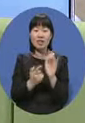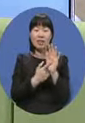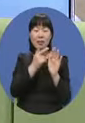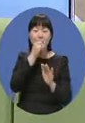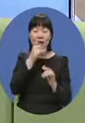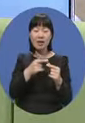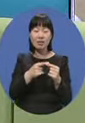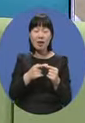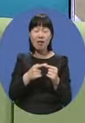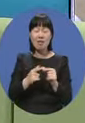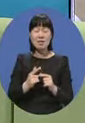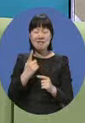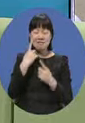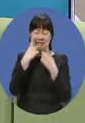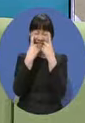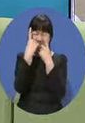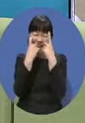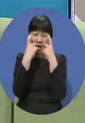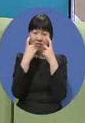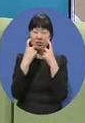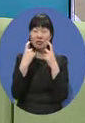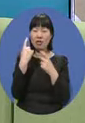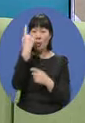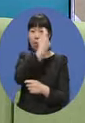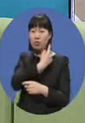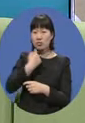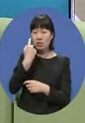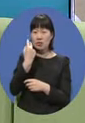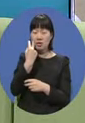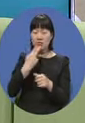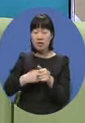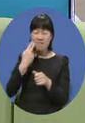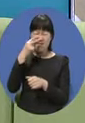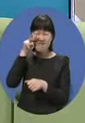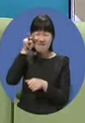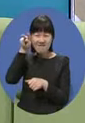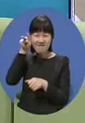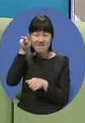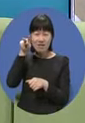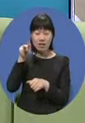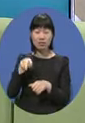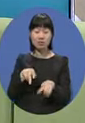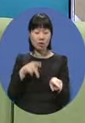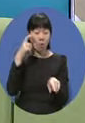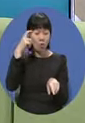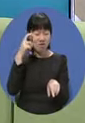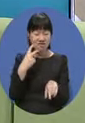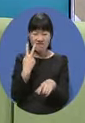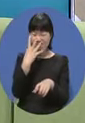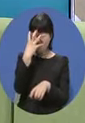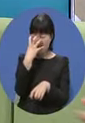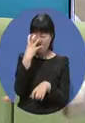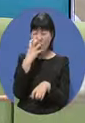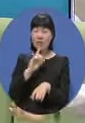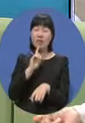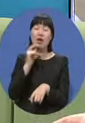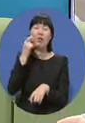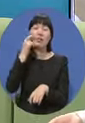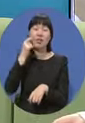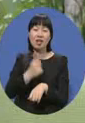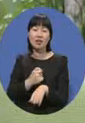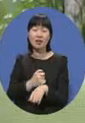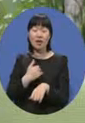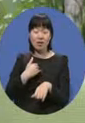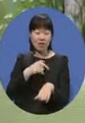1번 잔뜩 환한 얼굴로 선생님을 히 쳐다본다 너 왜 그랬어 그래도 말도 못하고 아니 그 왜